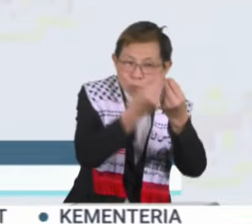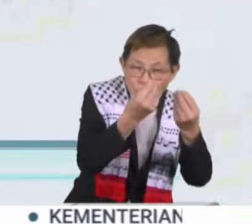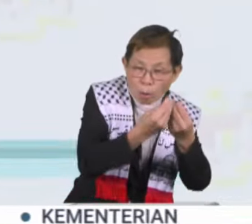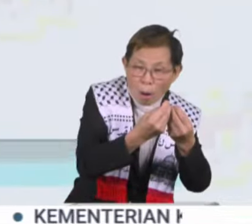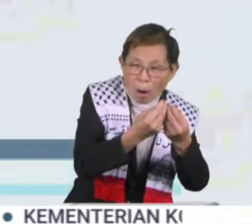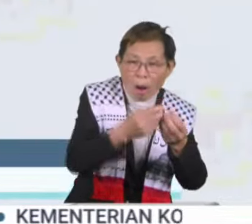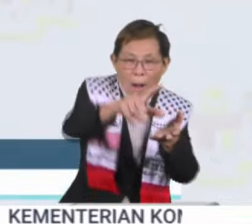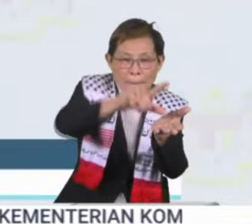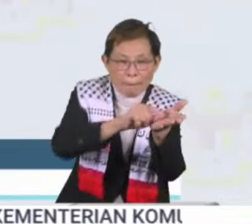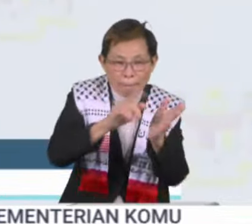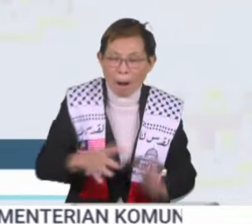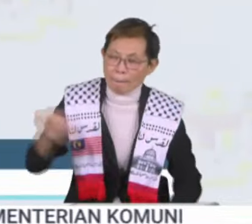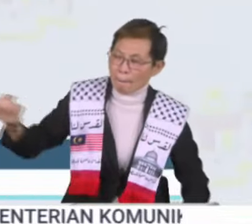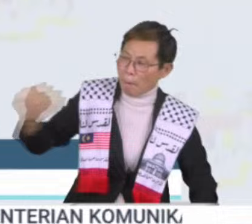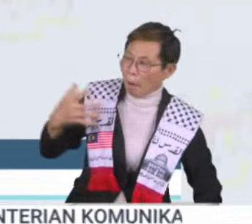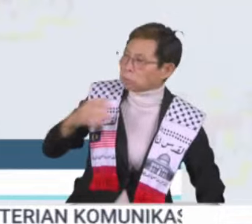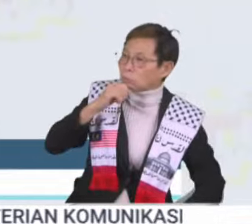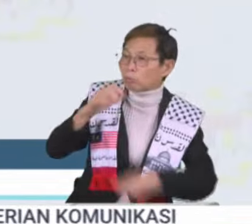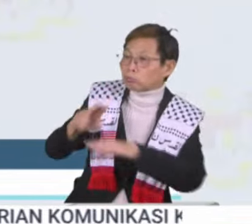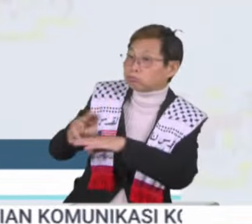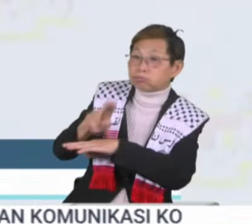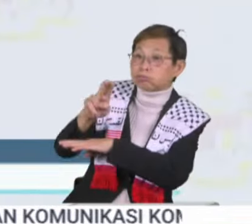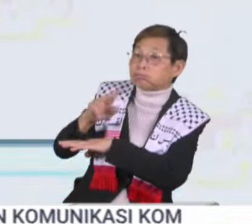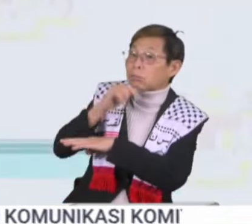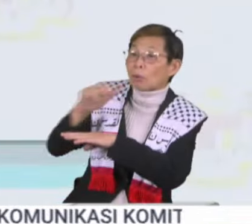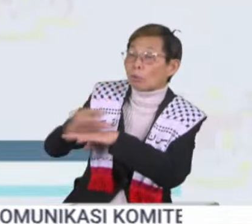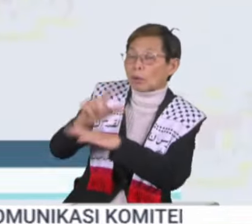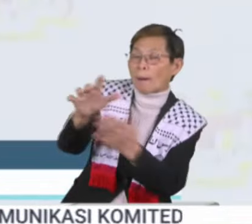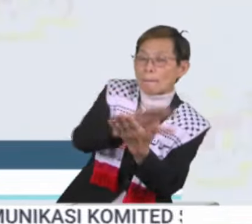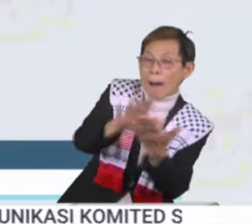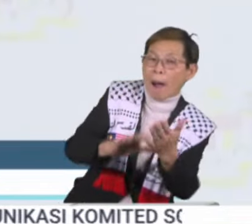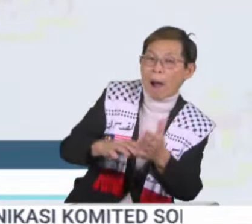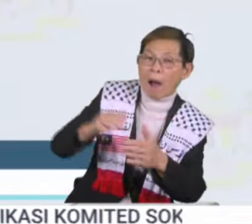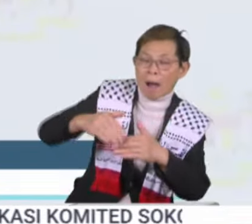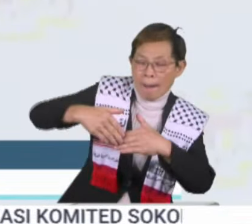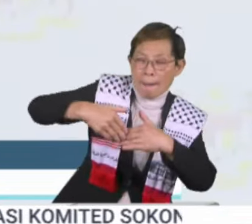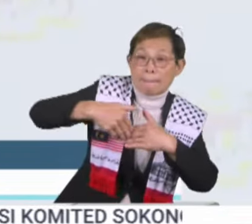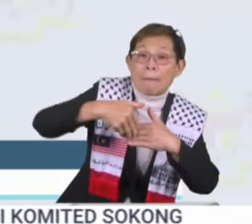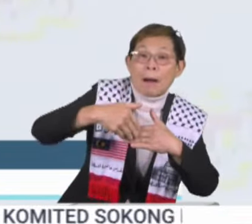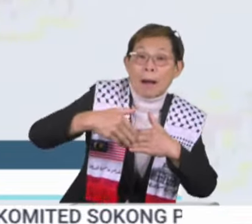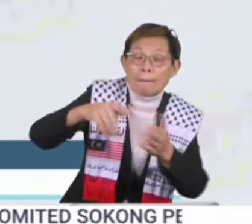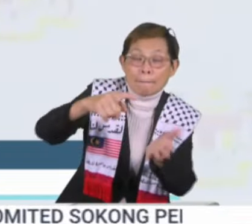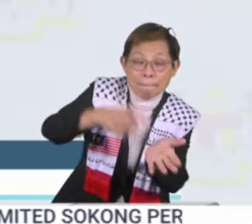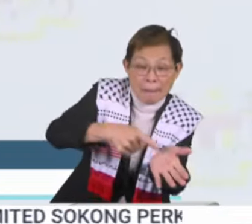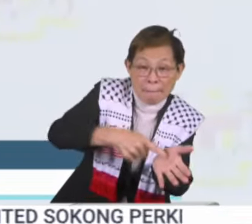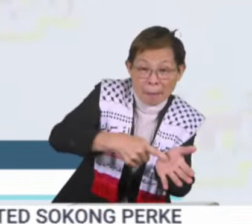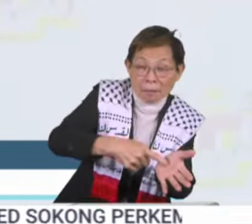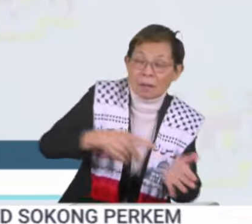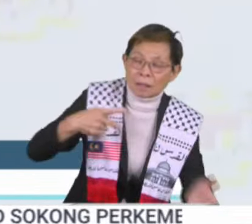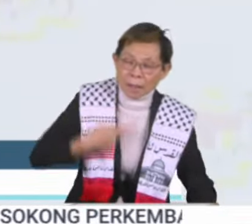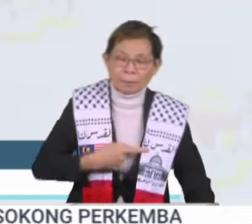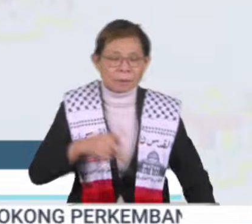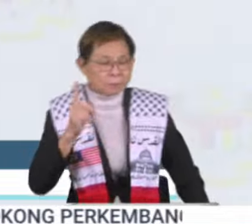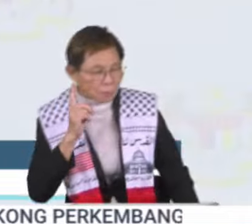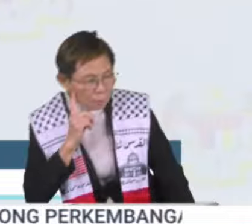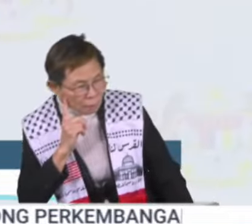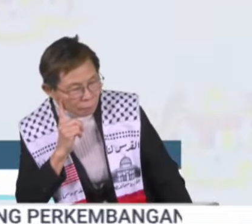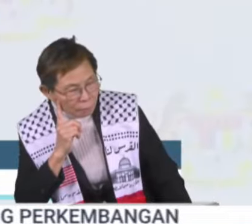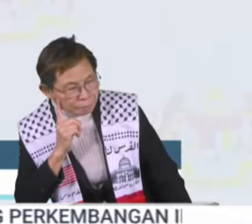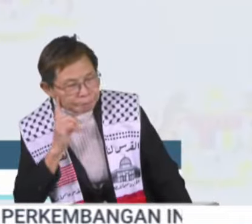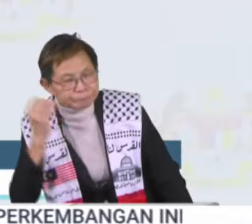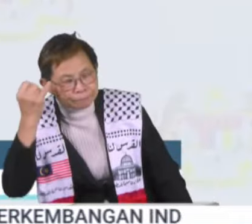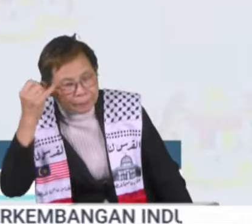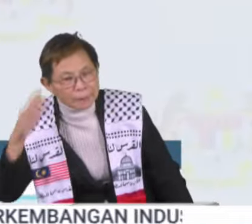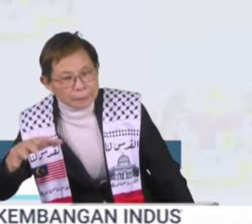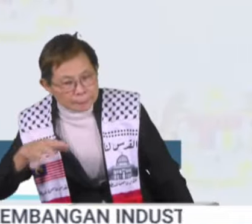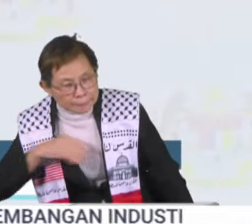media yang memaklumkan mereka tidak menggunakan plan pasca bayar. Jadi kami telah mendengar, menerima pandangan itu